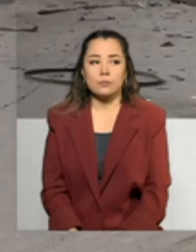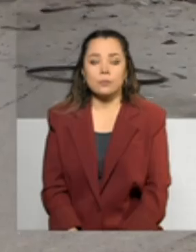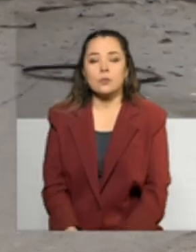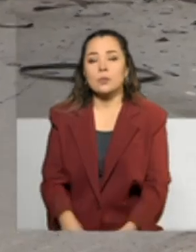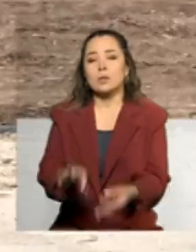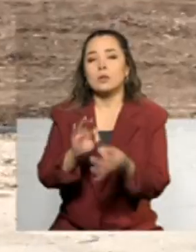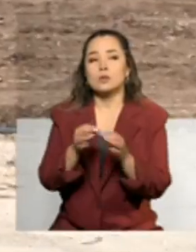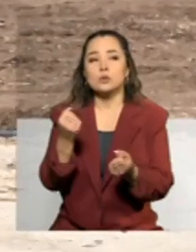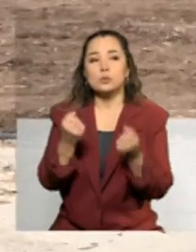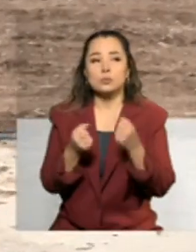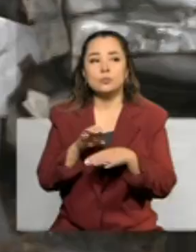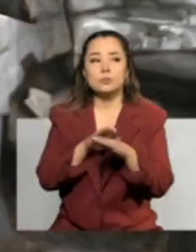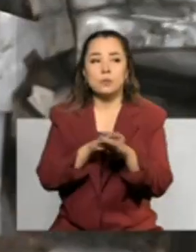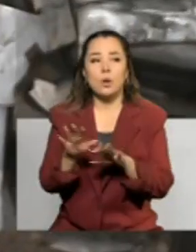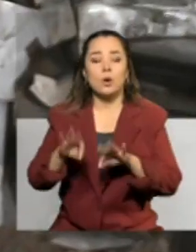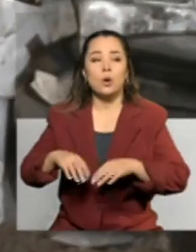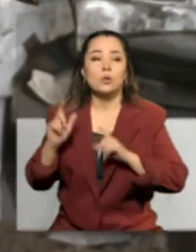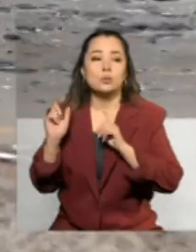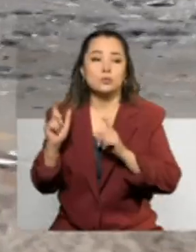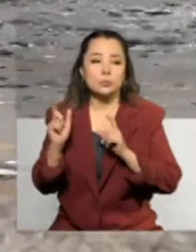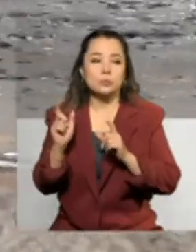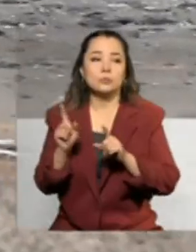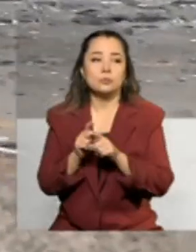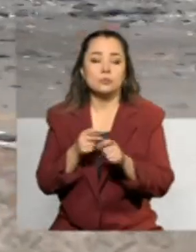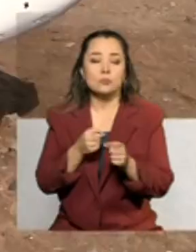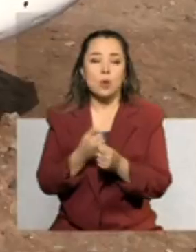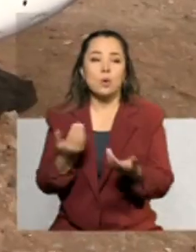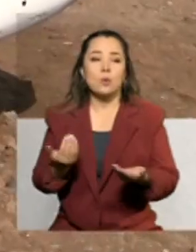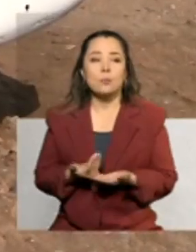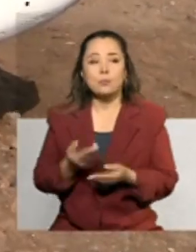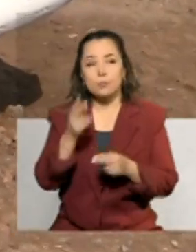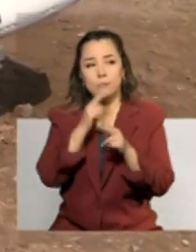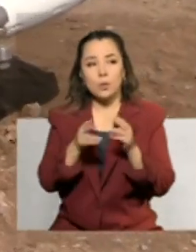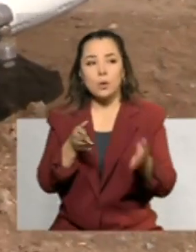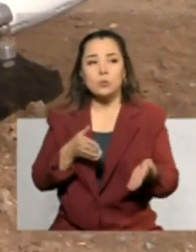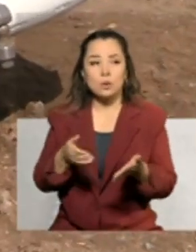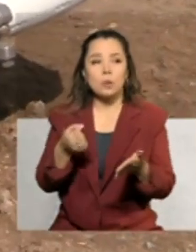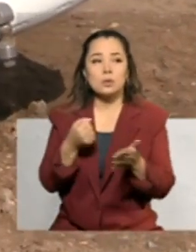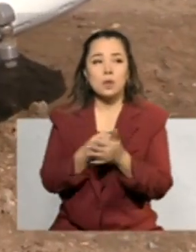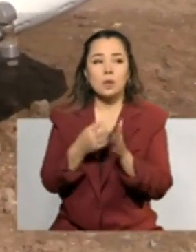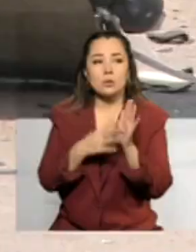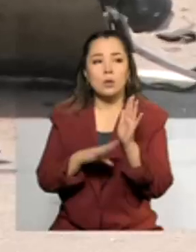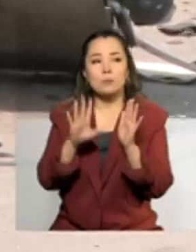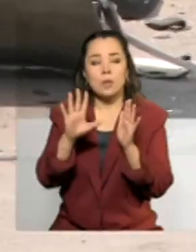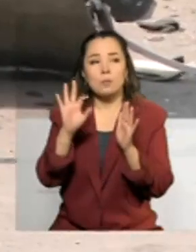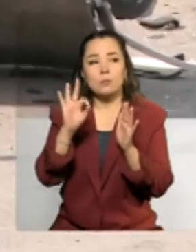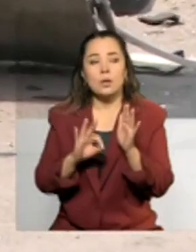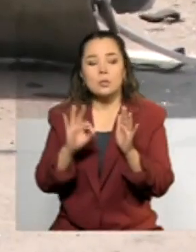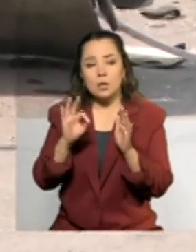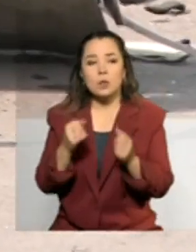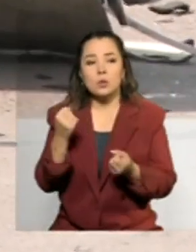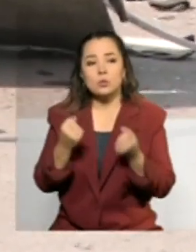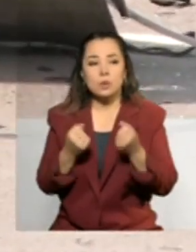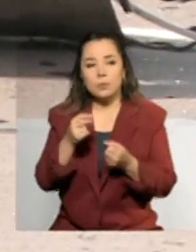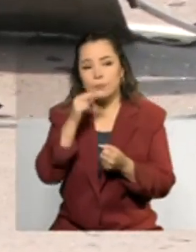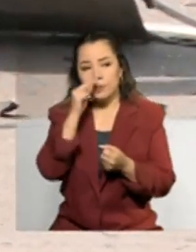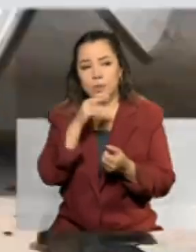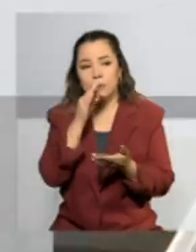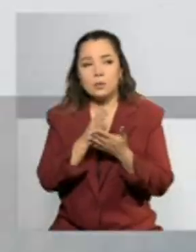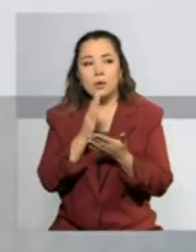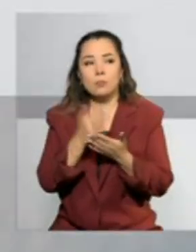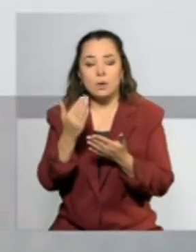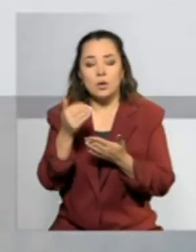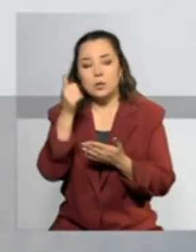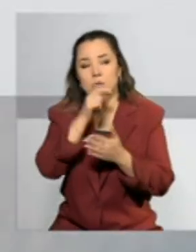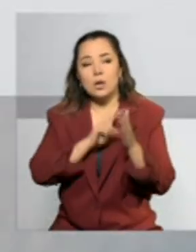Жүгенсіз жүргізуші, жүйткіген көлік, күнара апат, үзілген өмірлер. Жол көлік оқиғаларының 95%-ы жүргізушілердің кесірінен дейді мамандар.